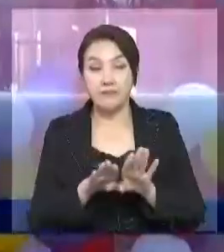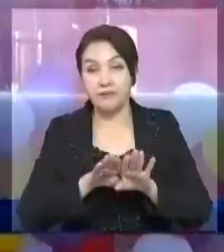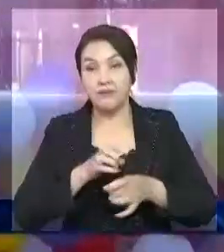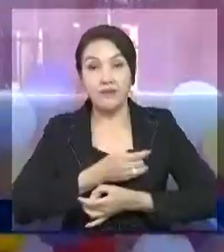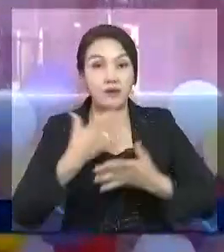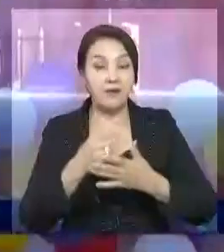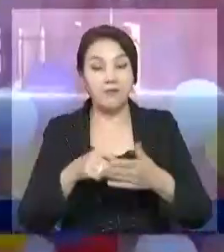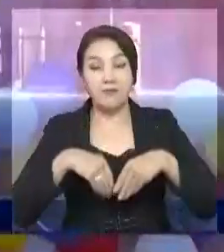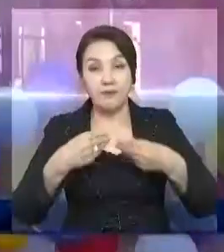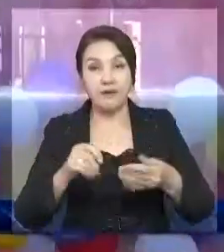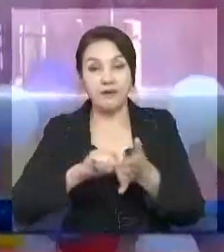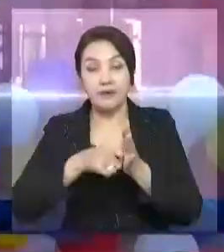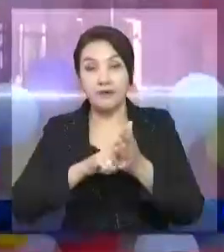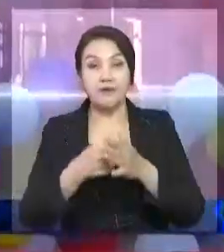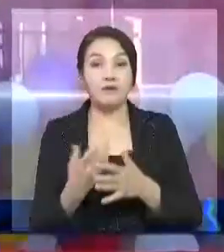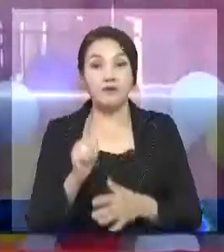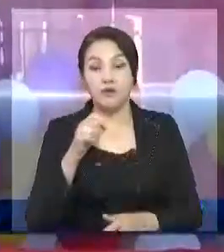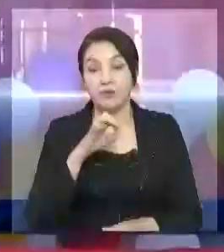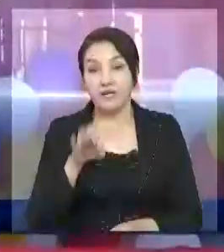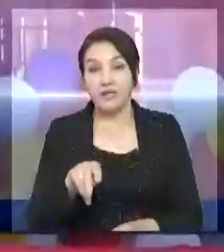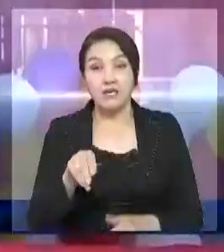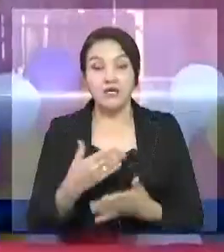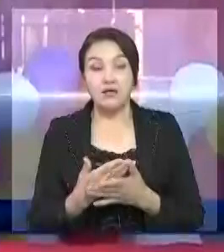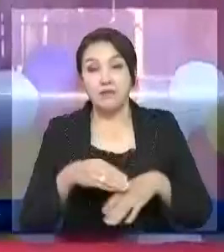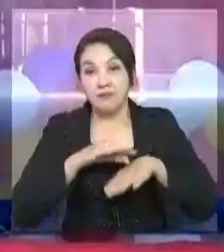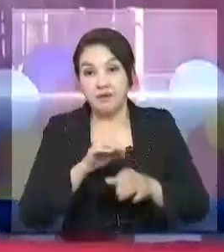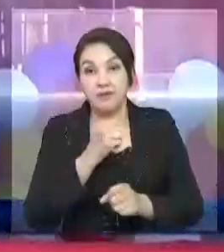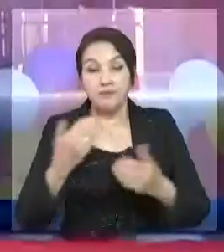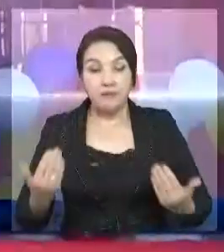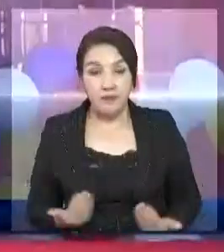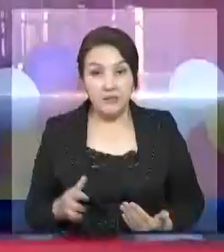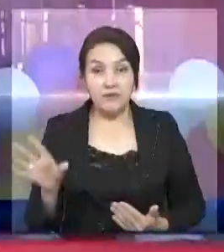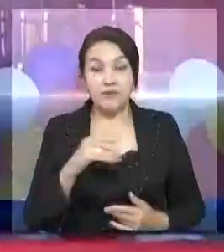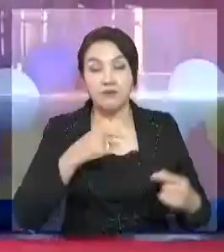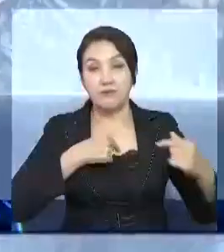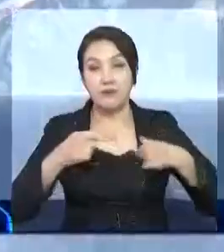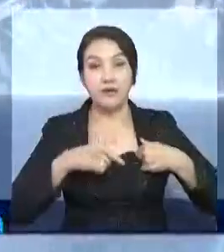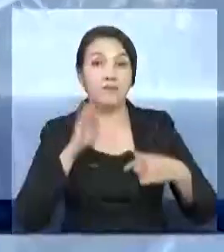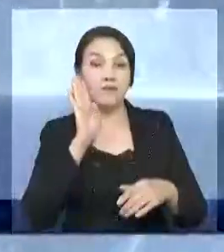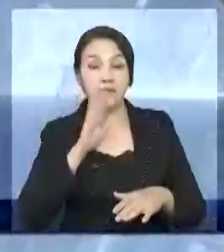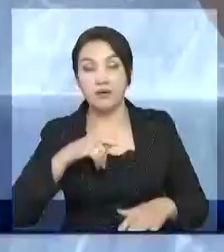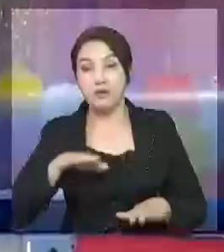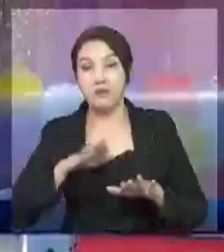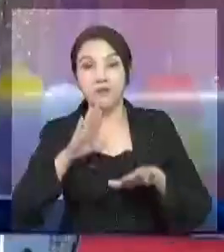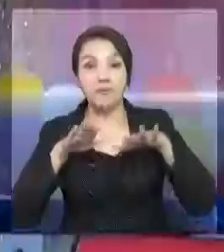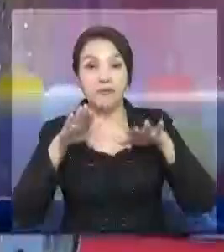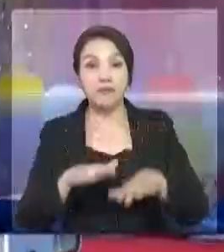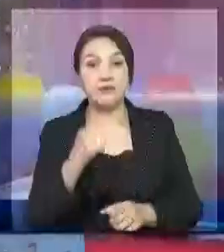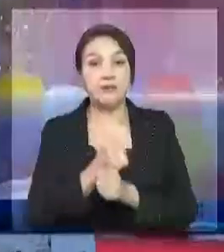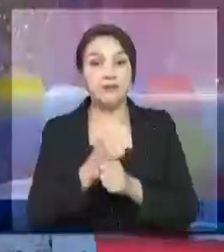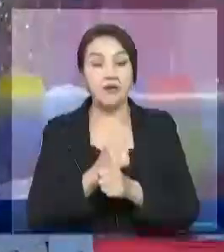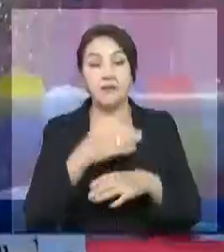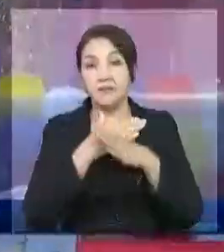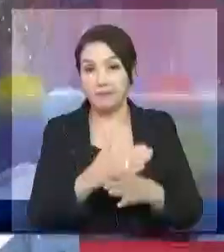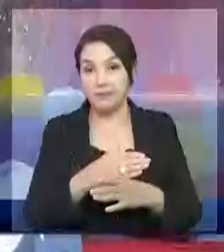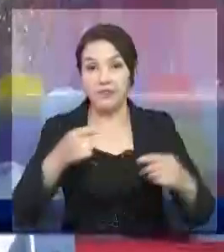им ключи. Наша задача на 100% выполнить работы по обеспечению жильем всех пострадавших во время паводка граждан. Работа по оказанию